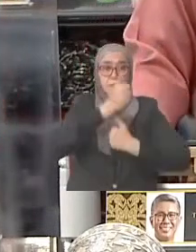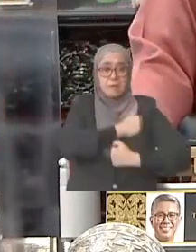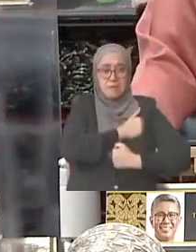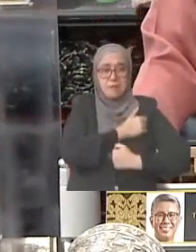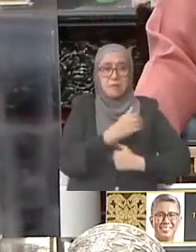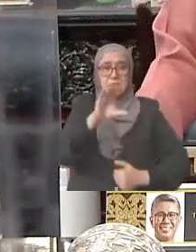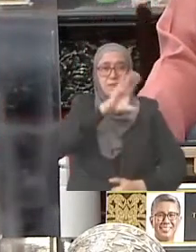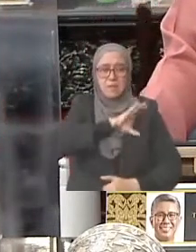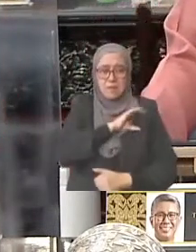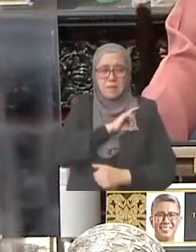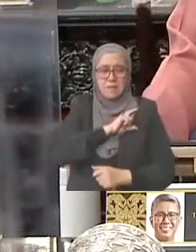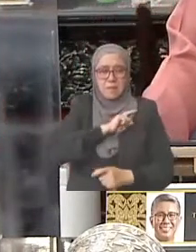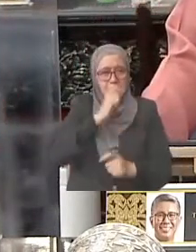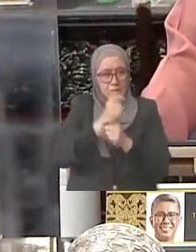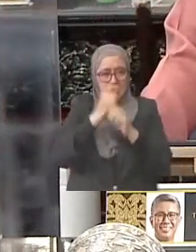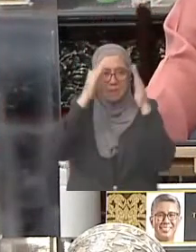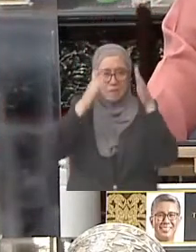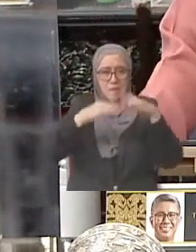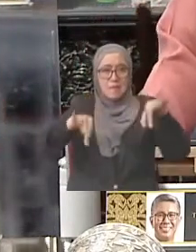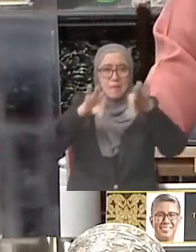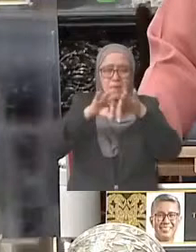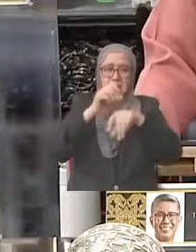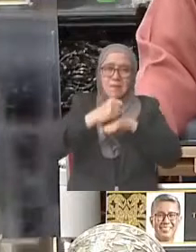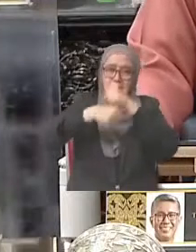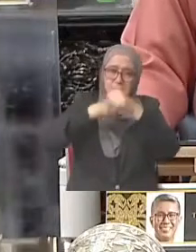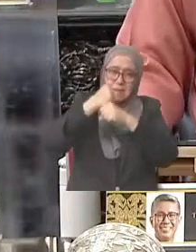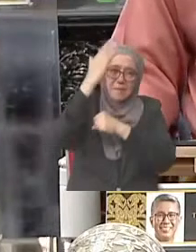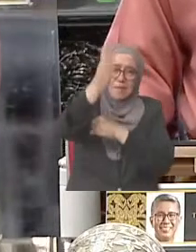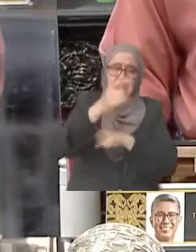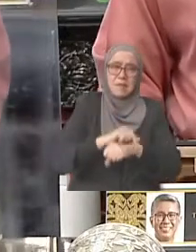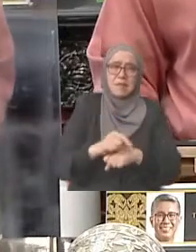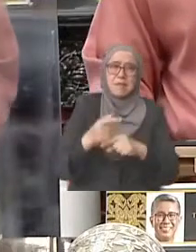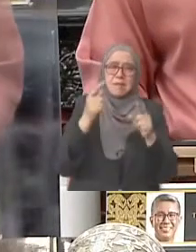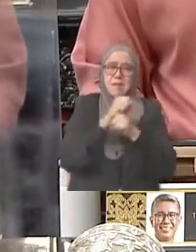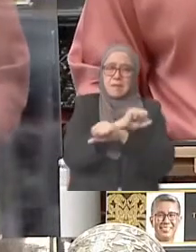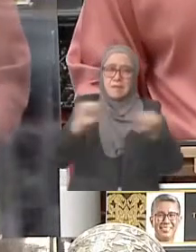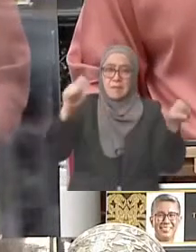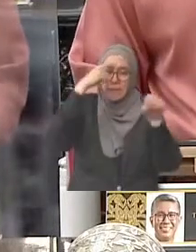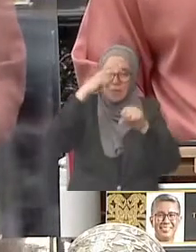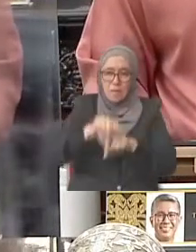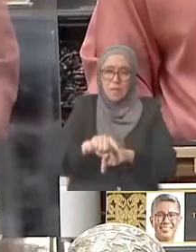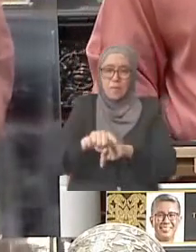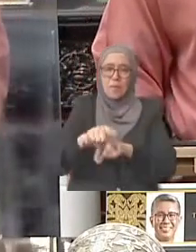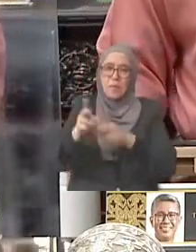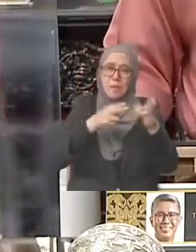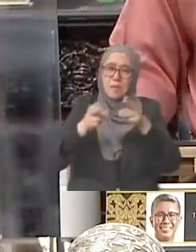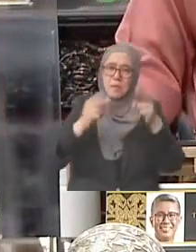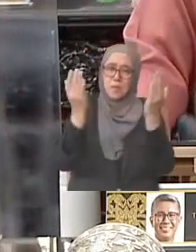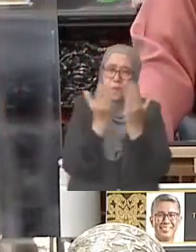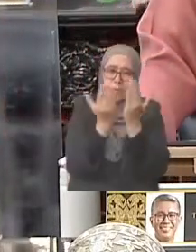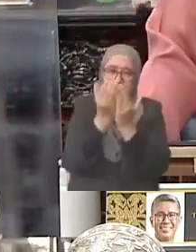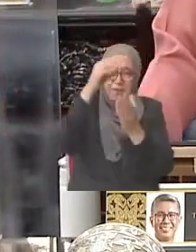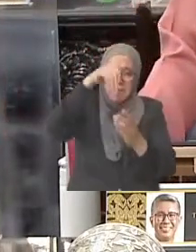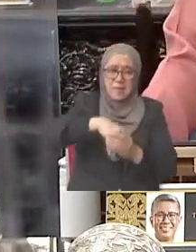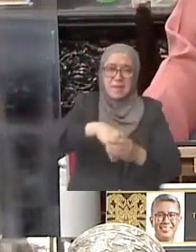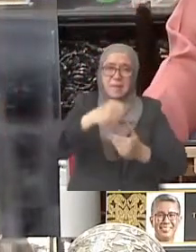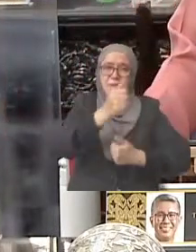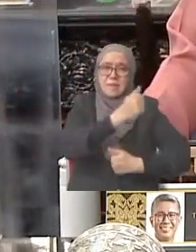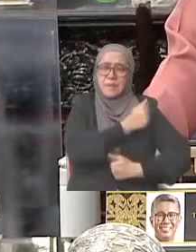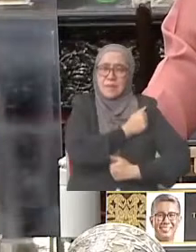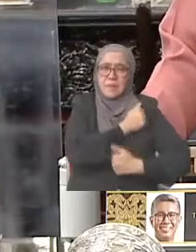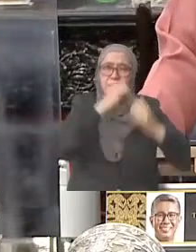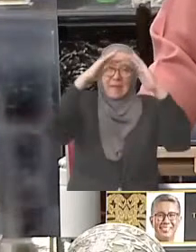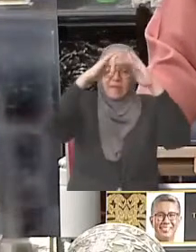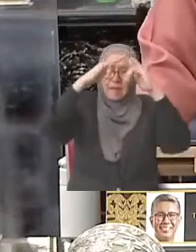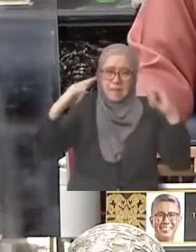tahun hadapan 230 juta Ringgit disediakan untuk kerja-kerja menyelenggarakan sekolah dalam kinten center facility celaan